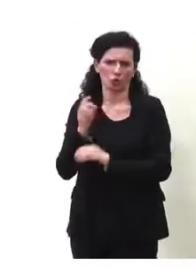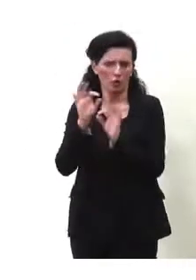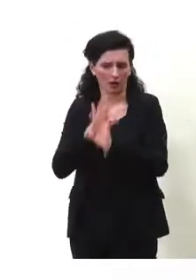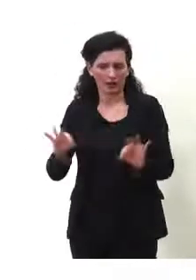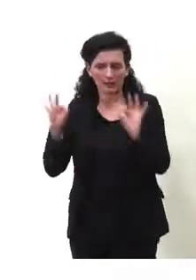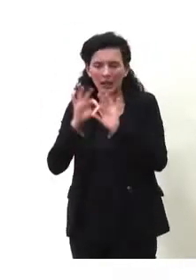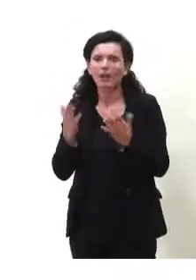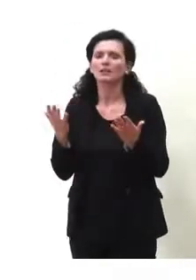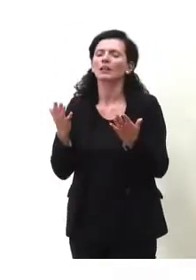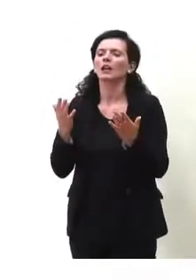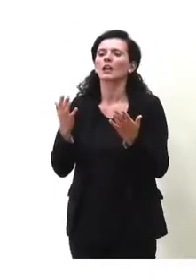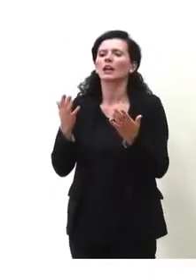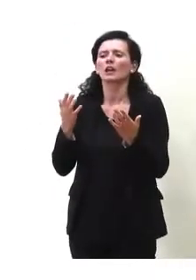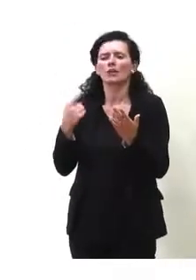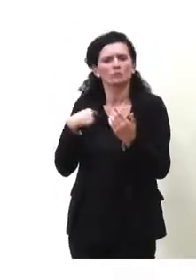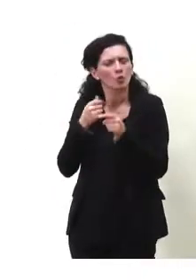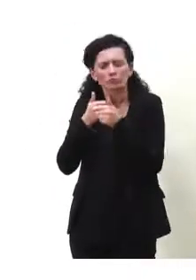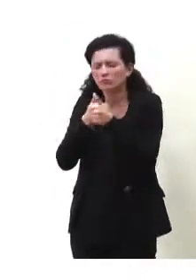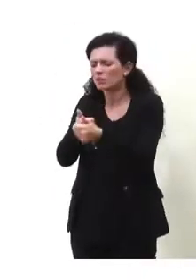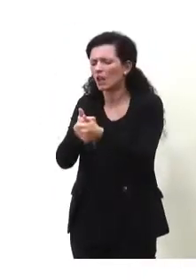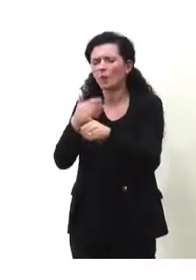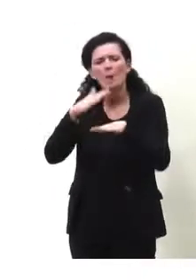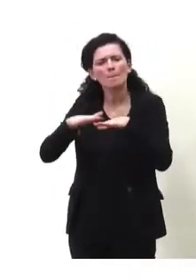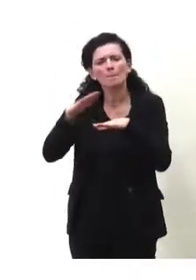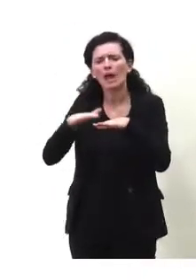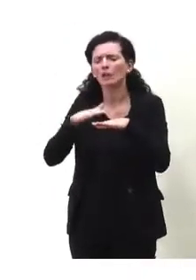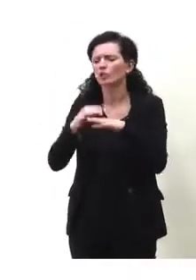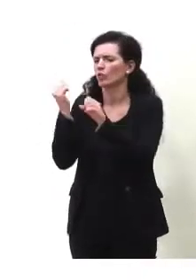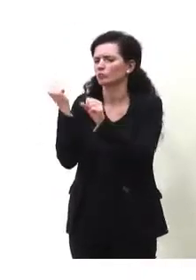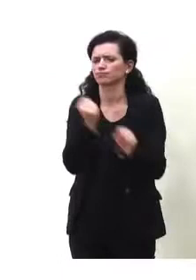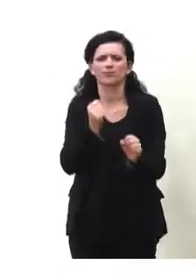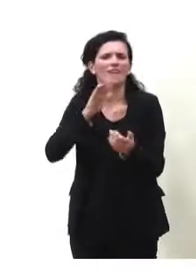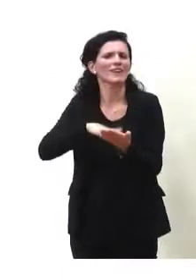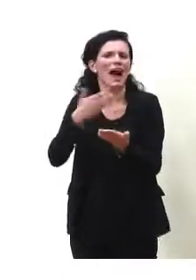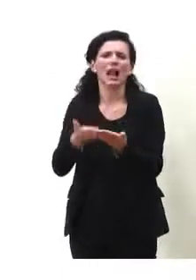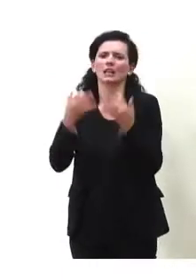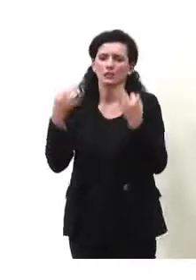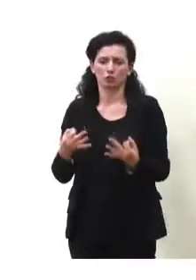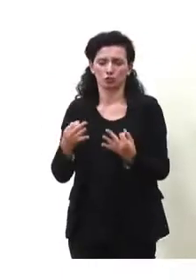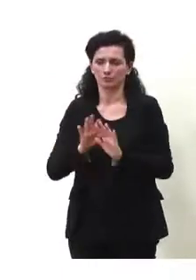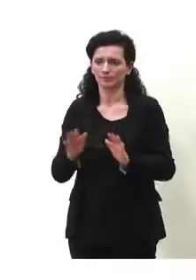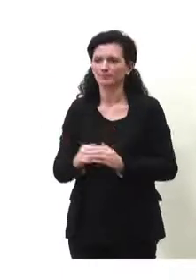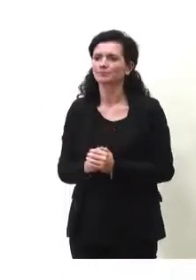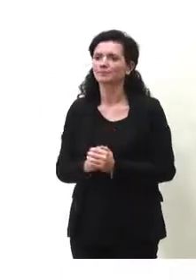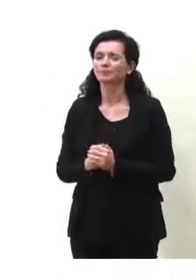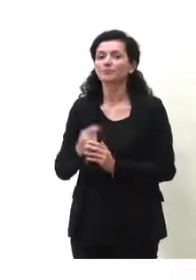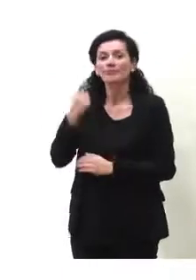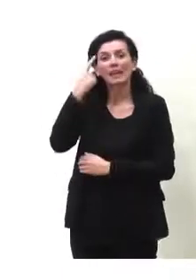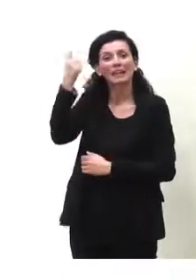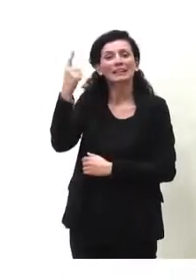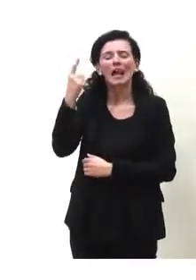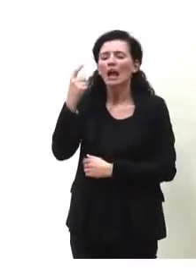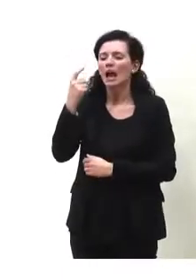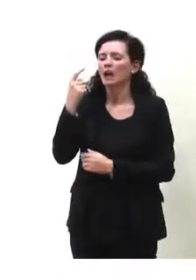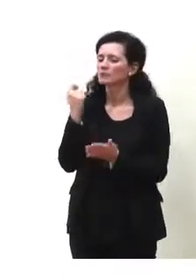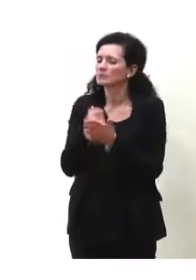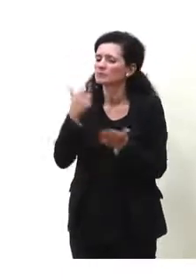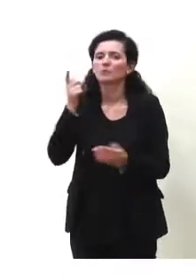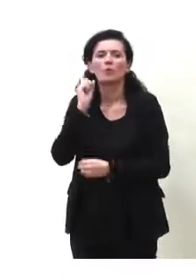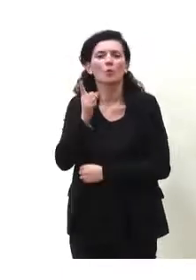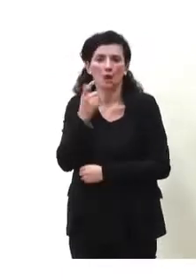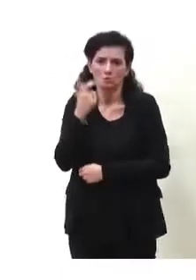per analizzare l'epidemia in Italia. Usiamo metodi molto consolidati. Allora, qual è l'idea di fondo? Perché è veramente